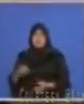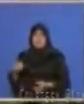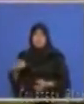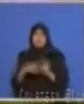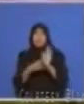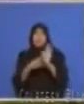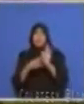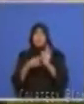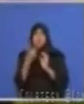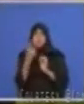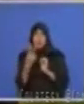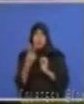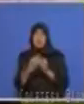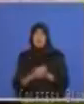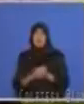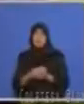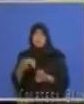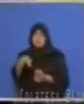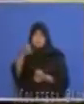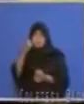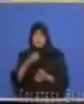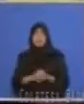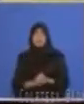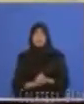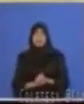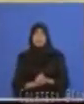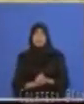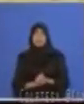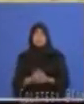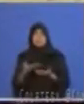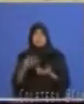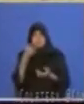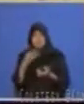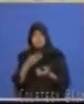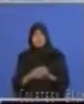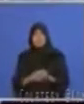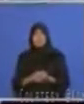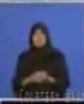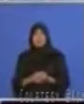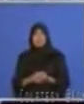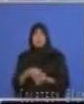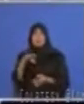untuk bertanya Silakan ambil nomor undian nomor urut berapa yang akan Anda ambil